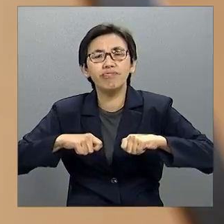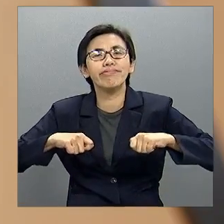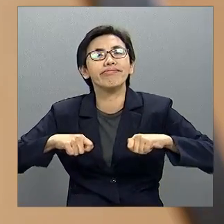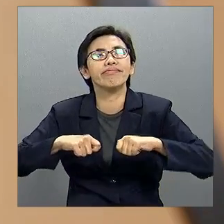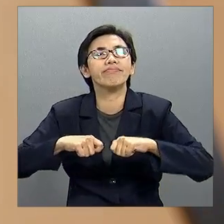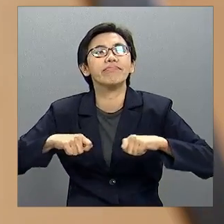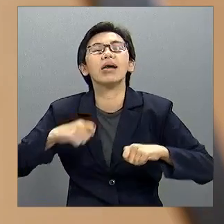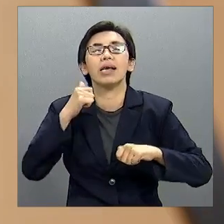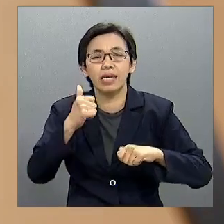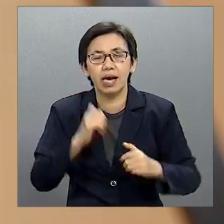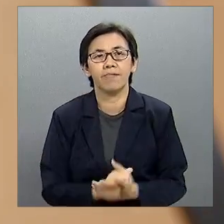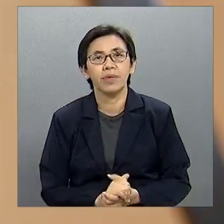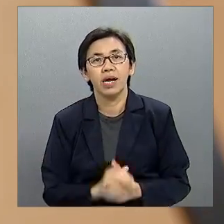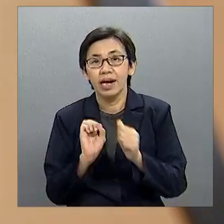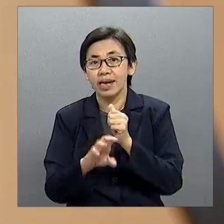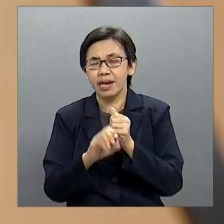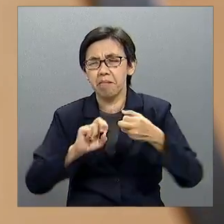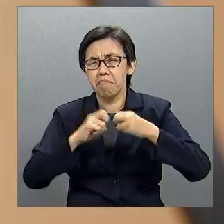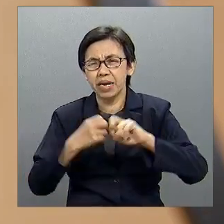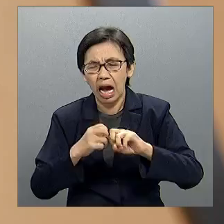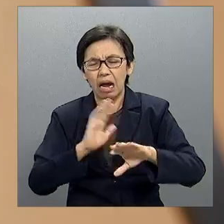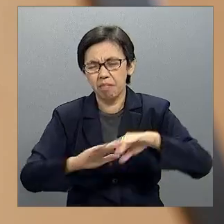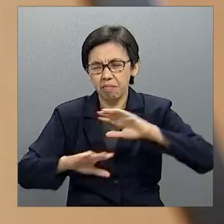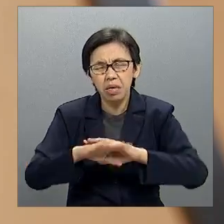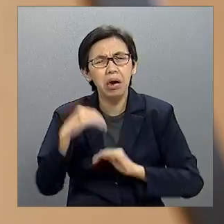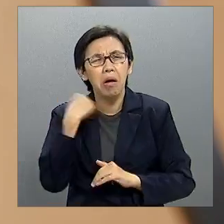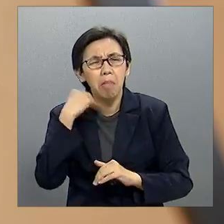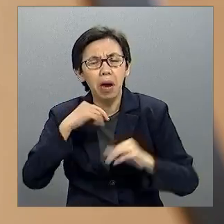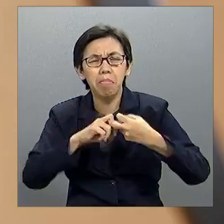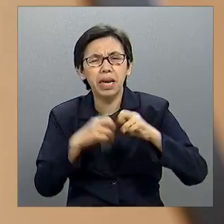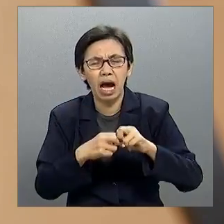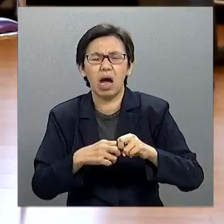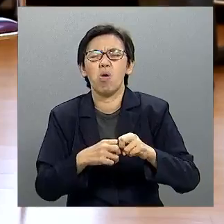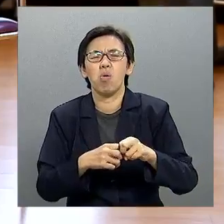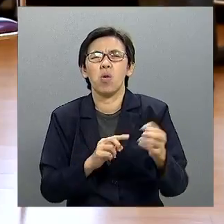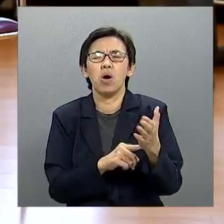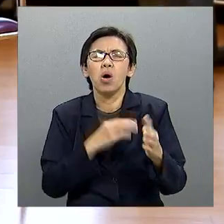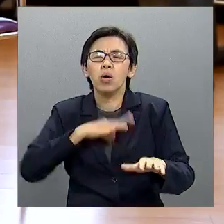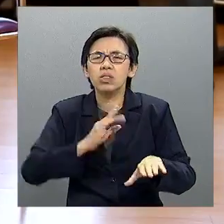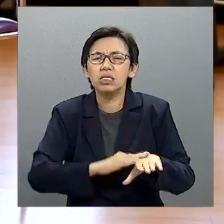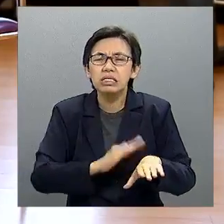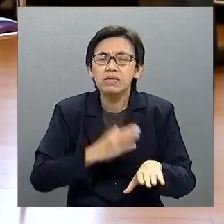ะเรื่องของปัญหาใกล้ตัวนะคะที่หลายๆคนมองข้ามนะคะขอบคุณมากๆเลยนะคะคุณเดชวินค่ะขอบคุณค่ะ ครับ